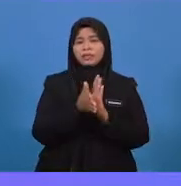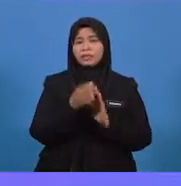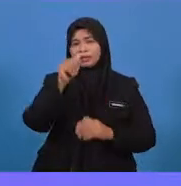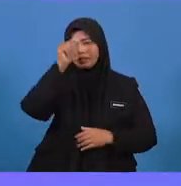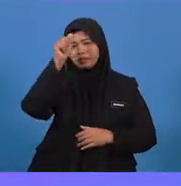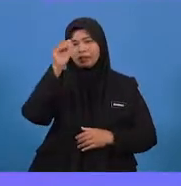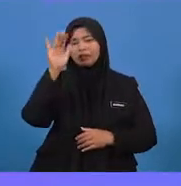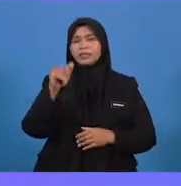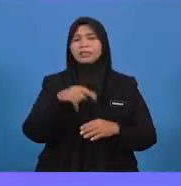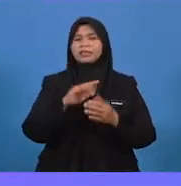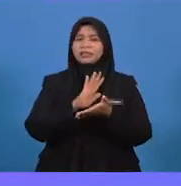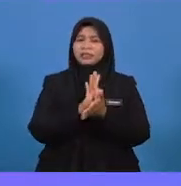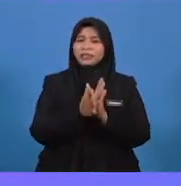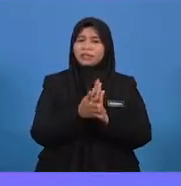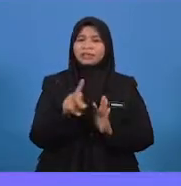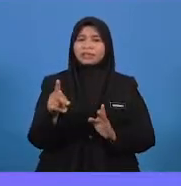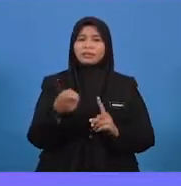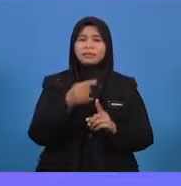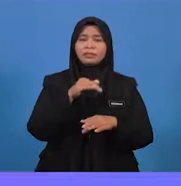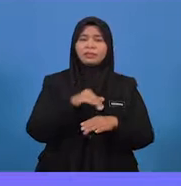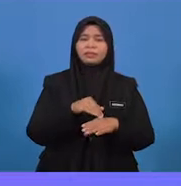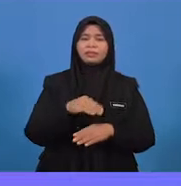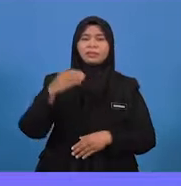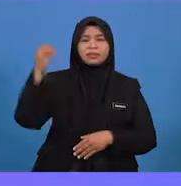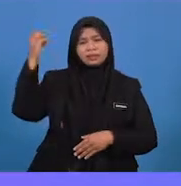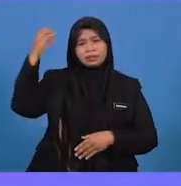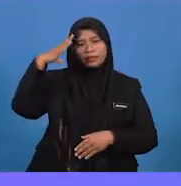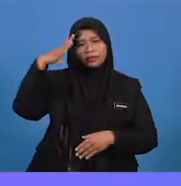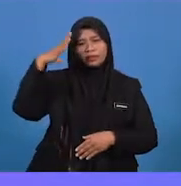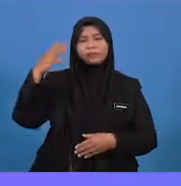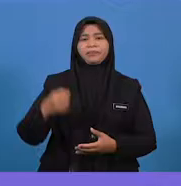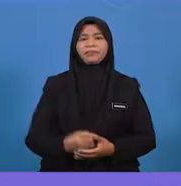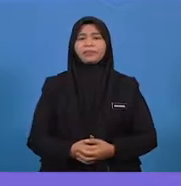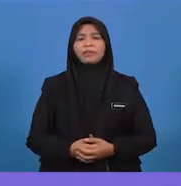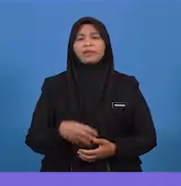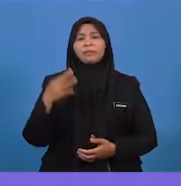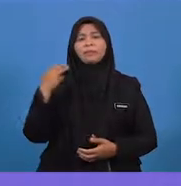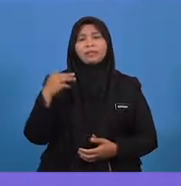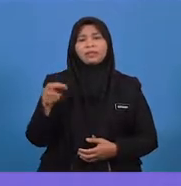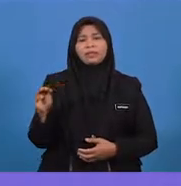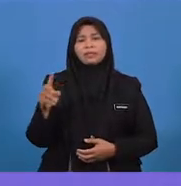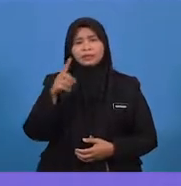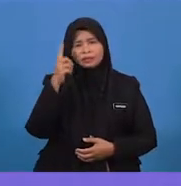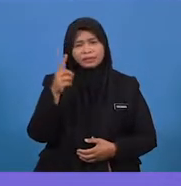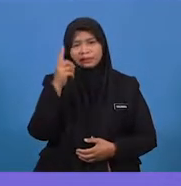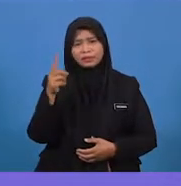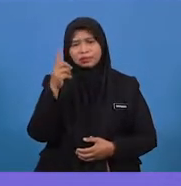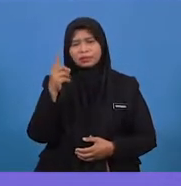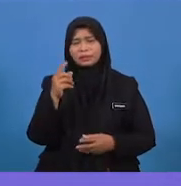wa taala yang dijadikan daripada cahaya. Mereka